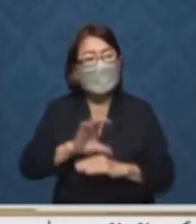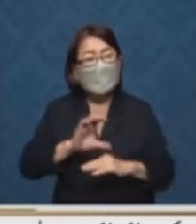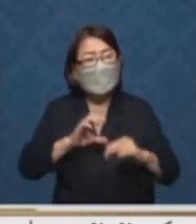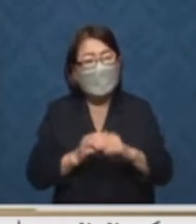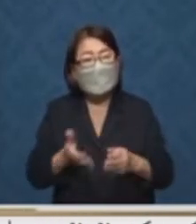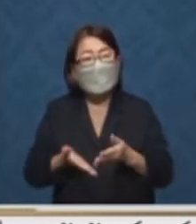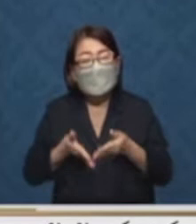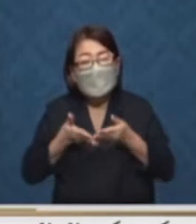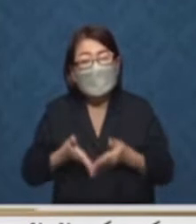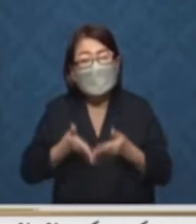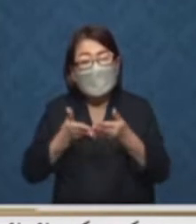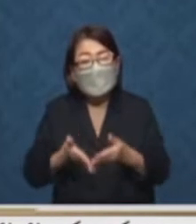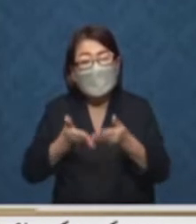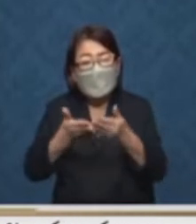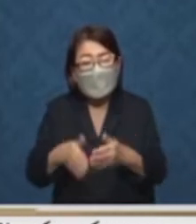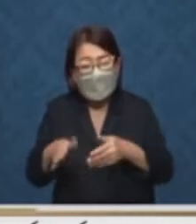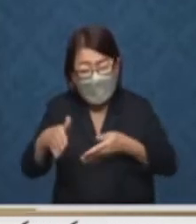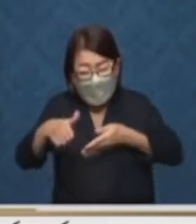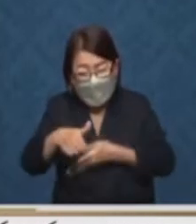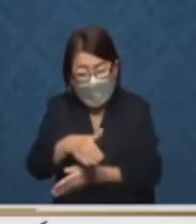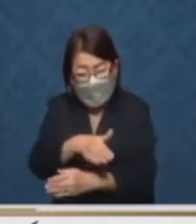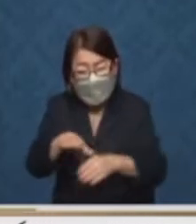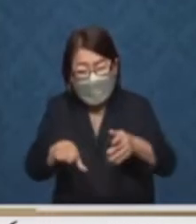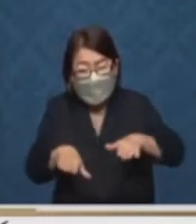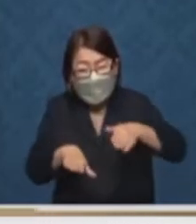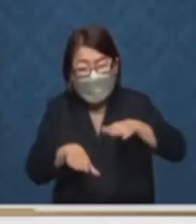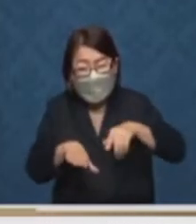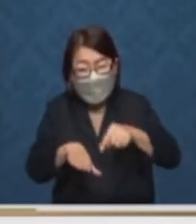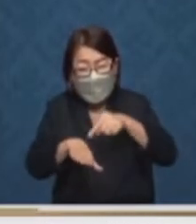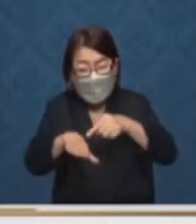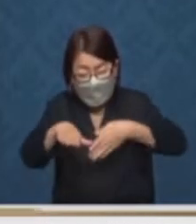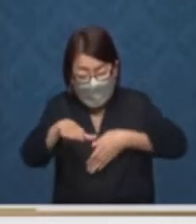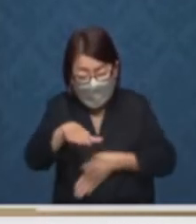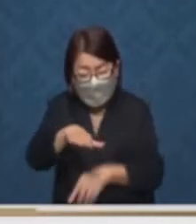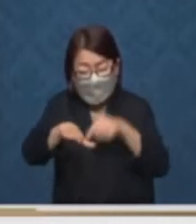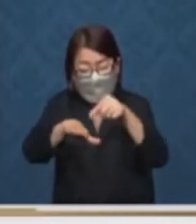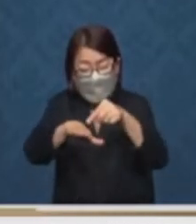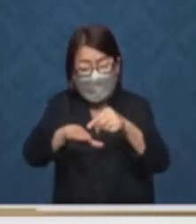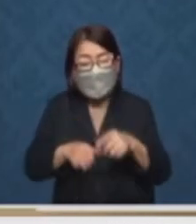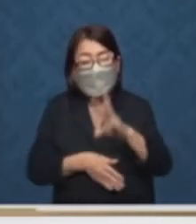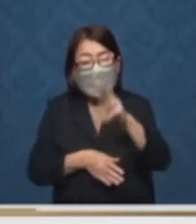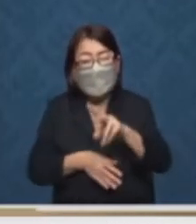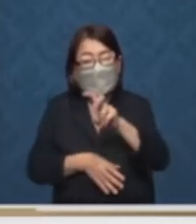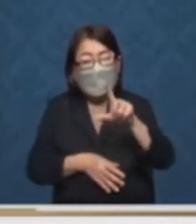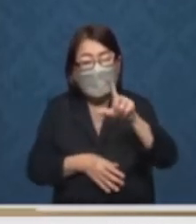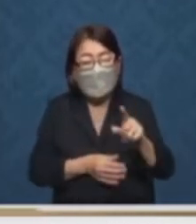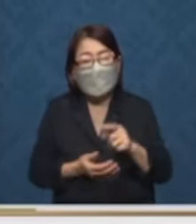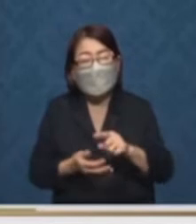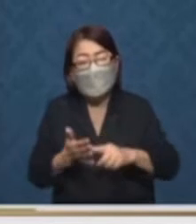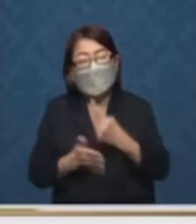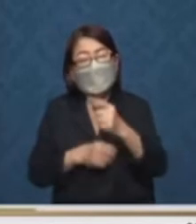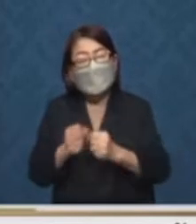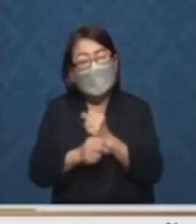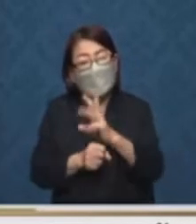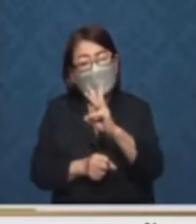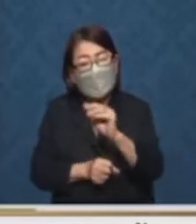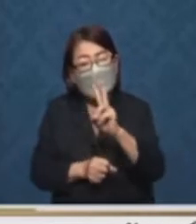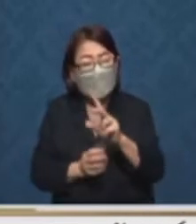LPD เรือสนับสนุนเรือดำน้ำนะครับอีก 6,200 ล้านท่านจ่ายเงินตั้งแต่ปี62ผูกพันงบประมา